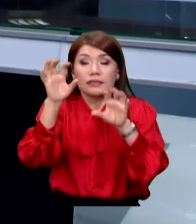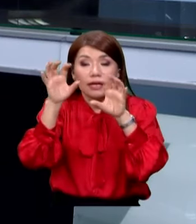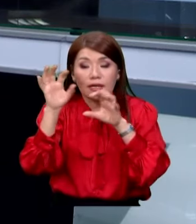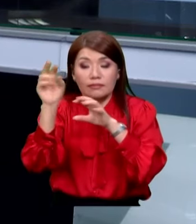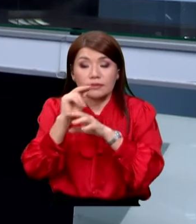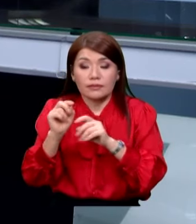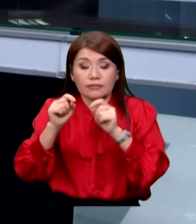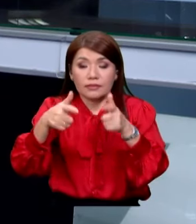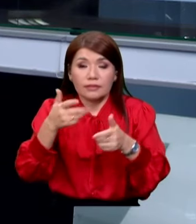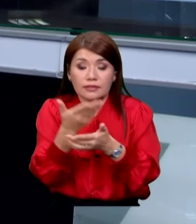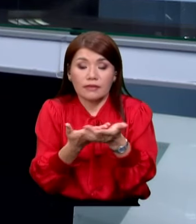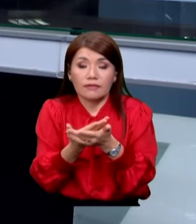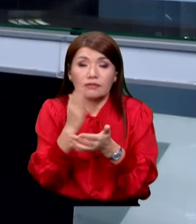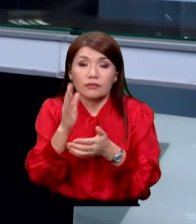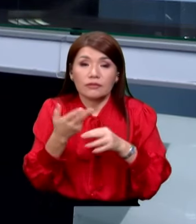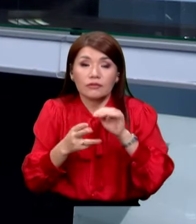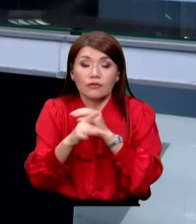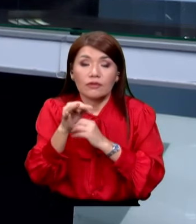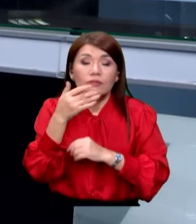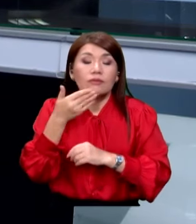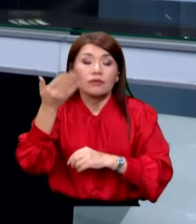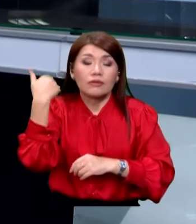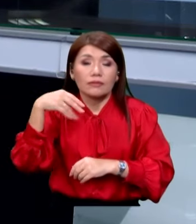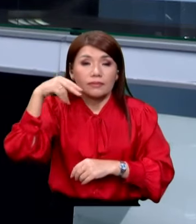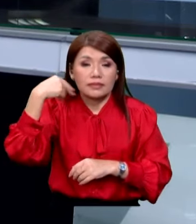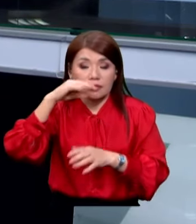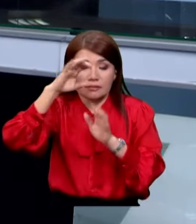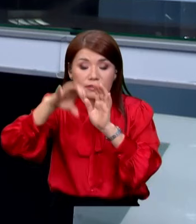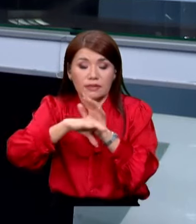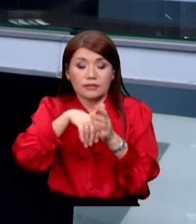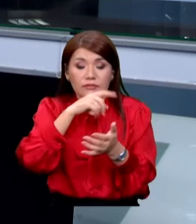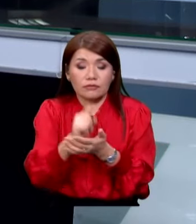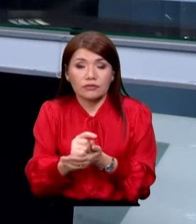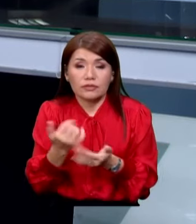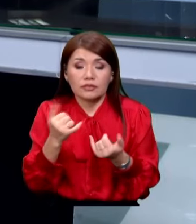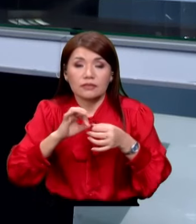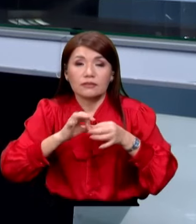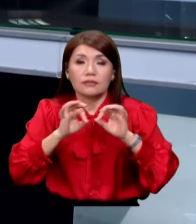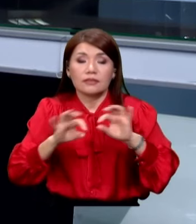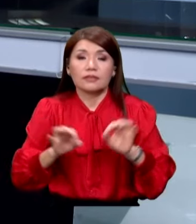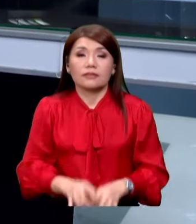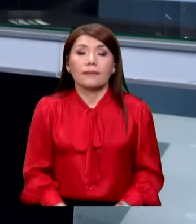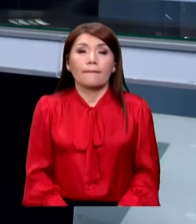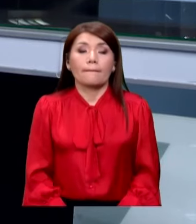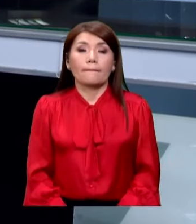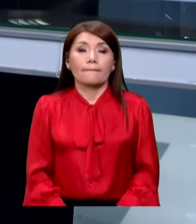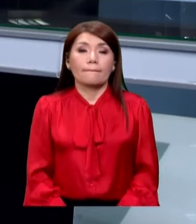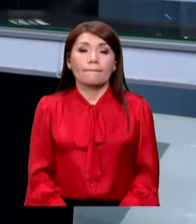енгізгелі отыр. Мәжіліс депутаттары бұл заңға бұрынғы президентте бағыну керек дейді. Толығырақ әріптесім Динара Жоламанқызы